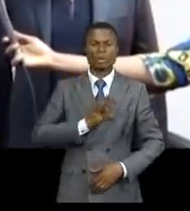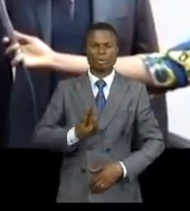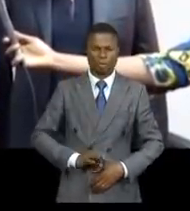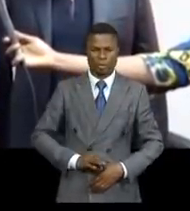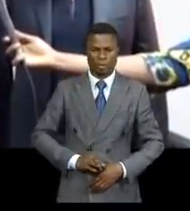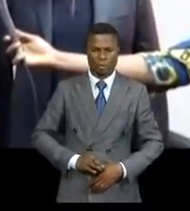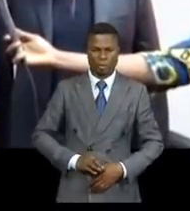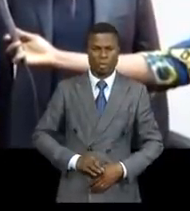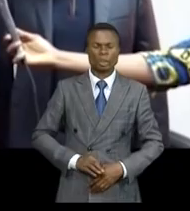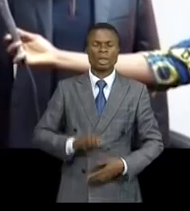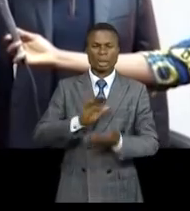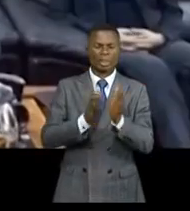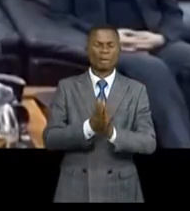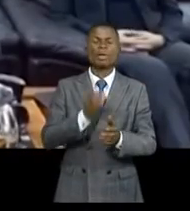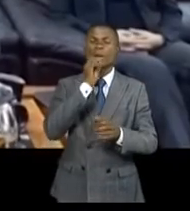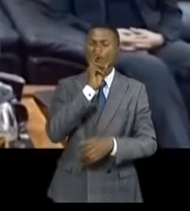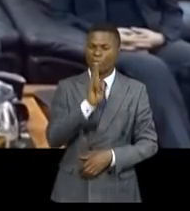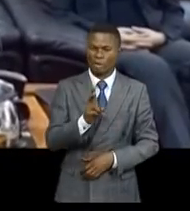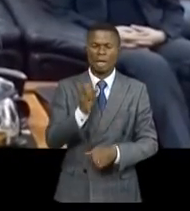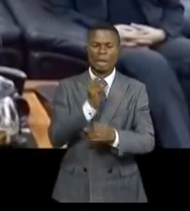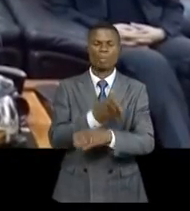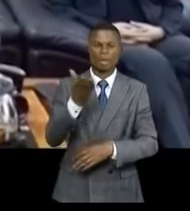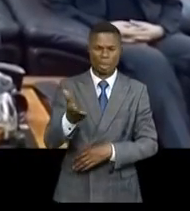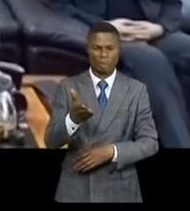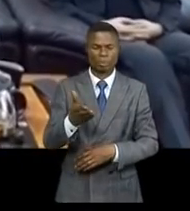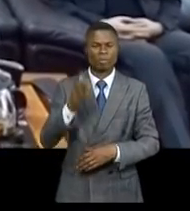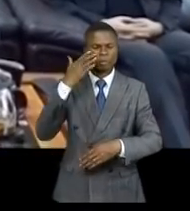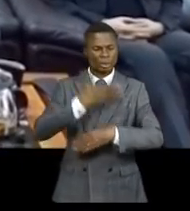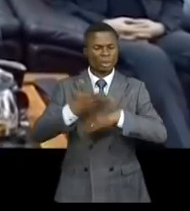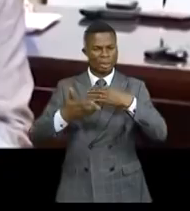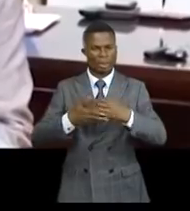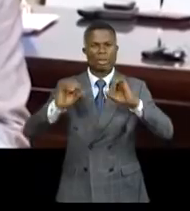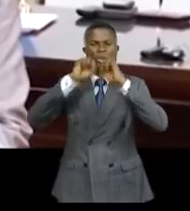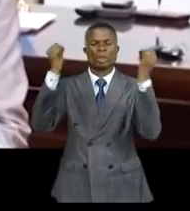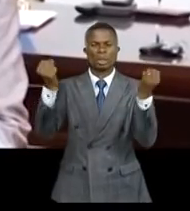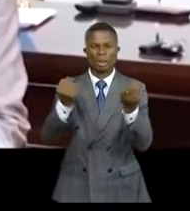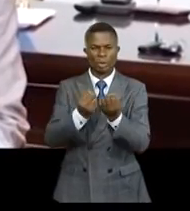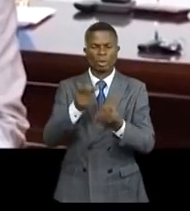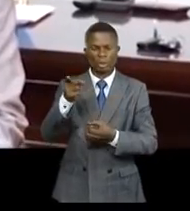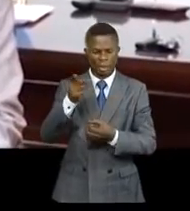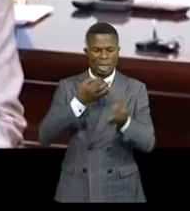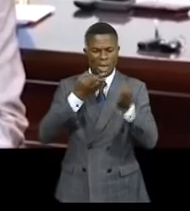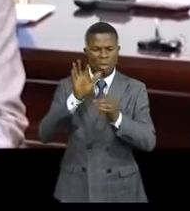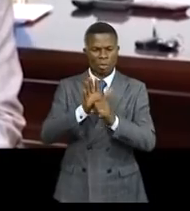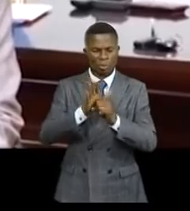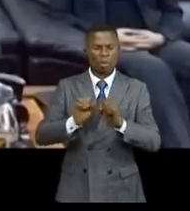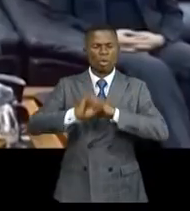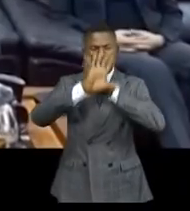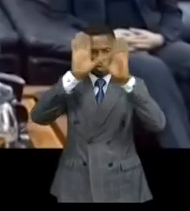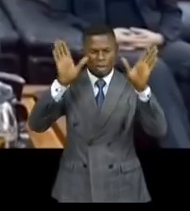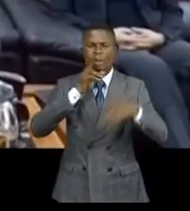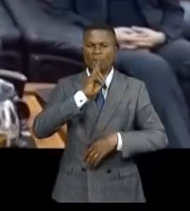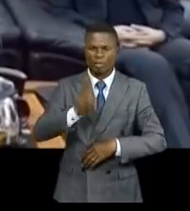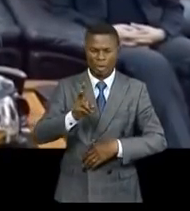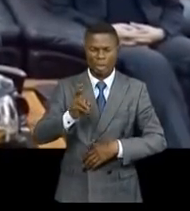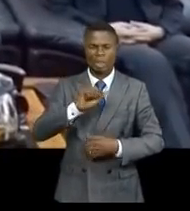nouveau soit matérialisée. À propos des concessions, le DG de la CGT, Médar Ilunga, a fourni d'amples éclaircissements à l'envoyé